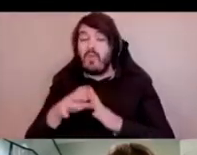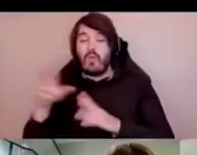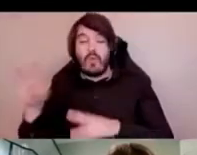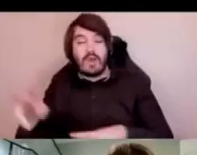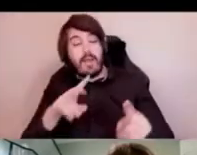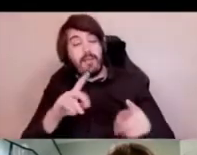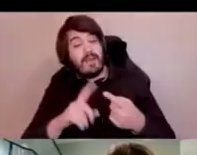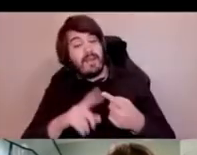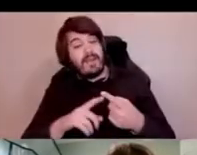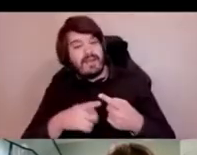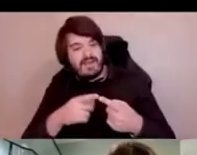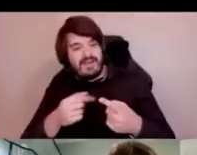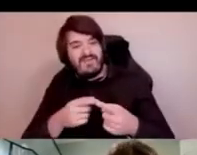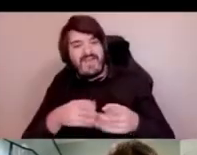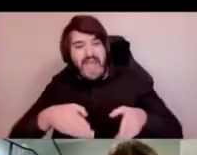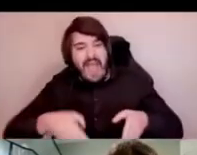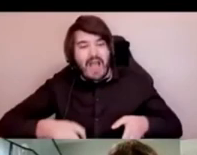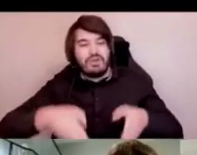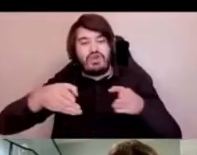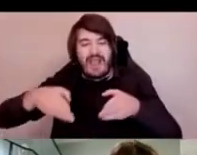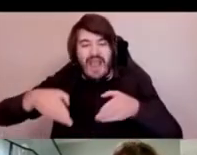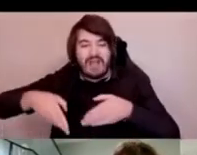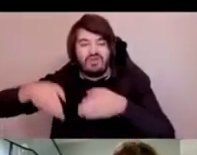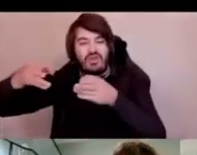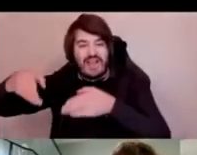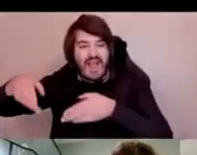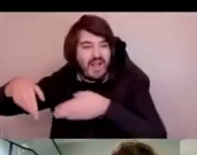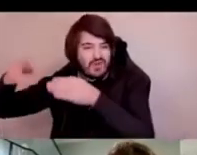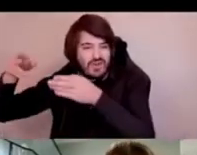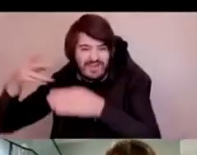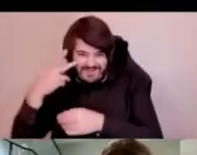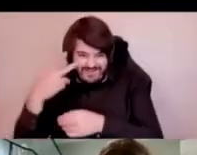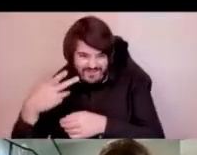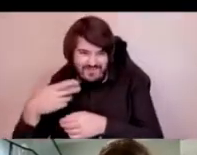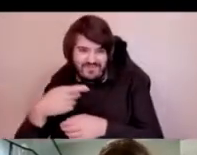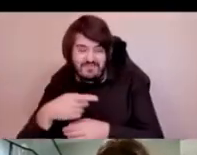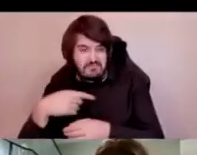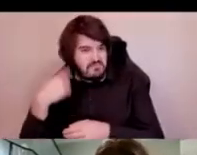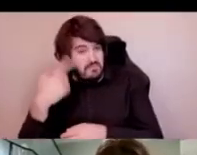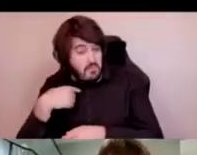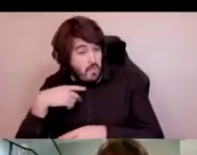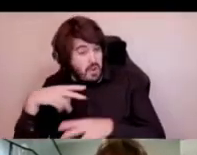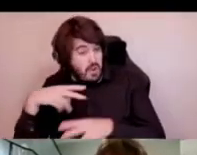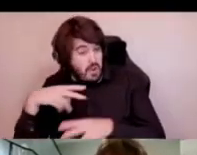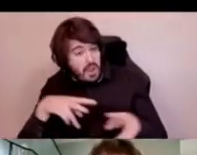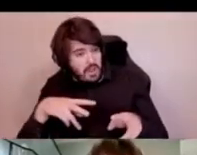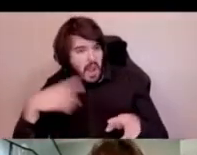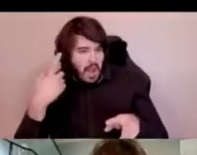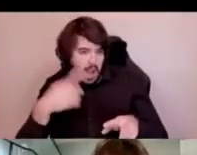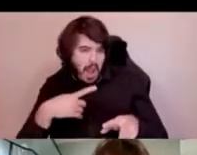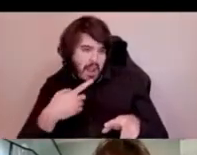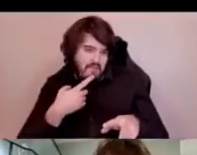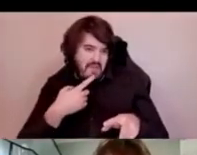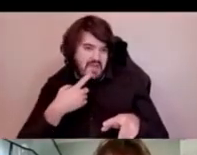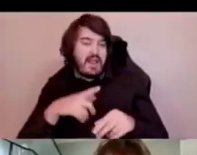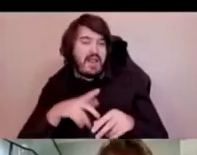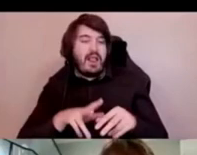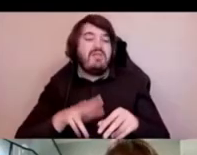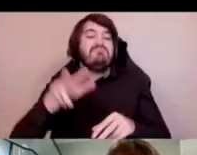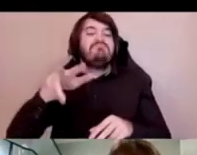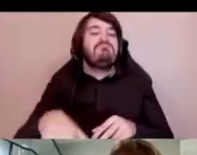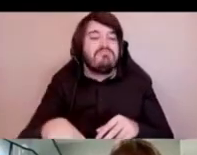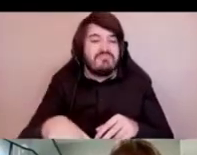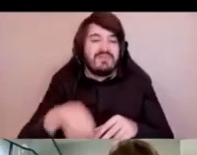que c'est des gens qui ont fait des rangées qui m'ont l'air, selon moi, facile d'enjamber.